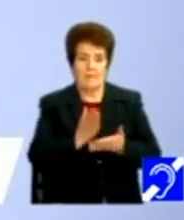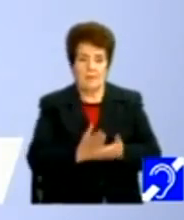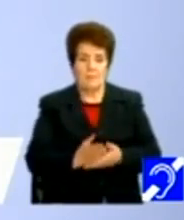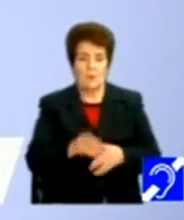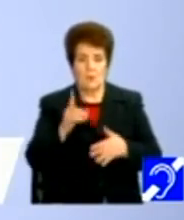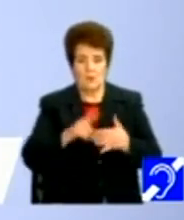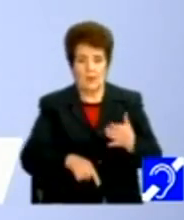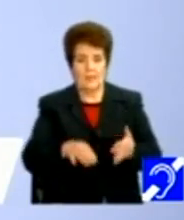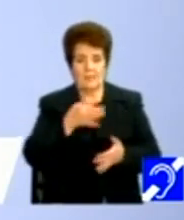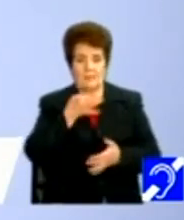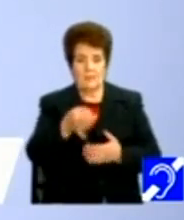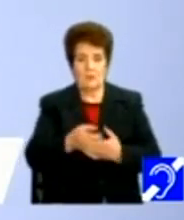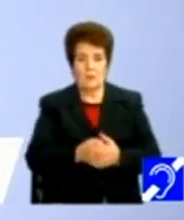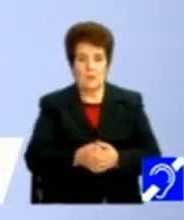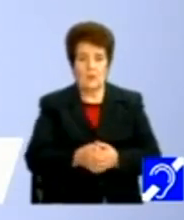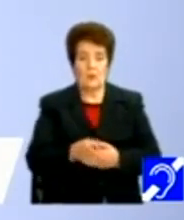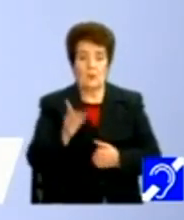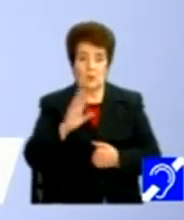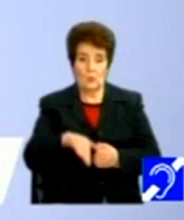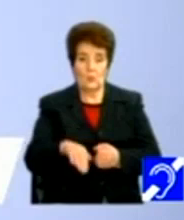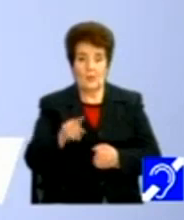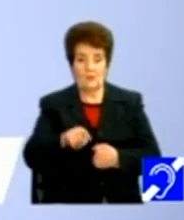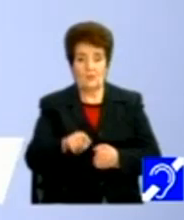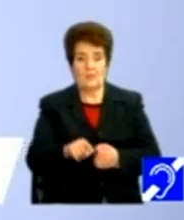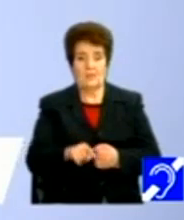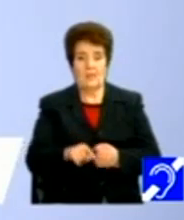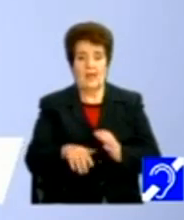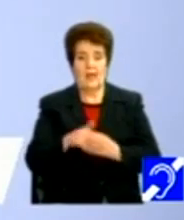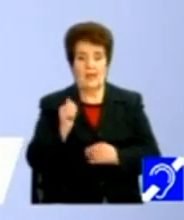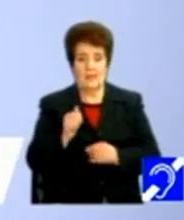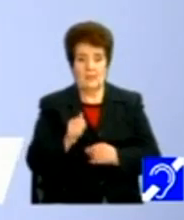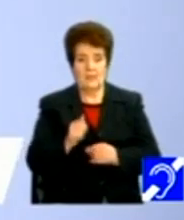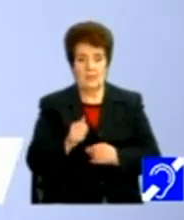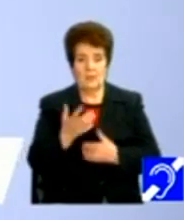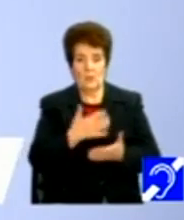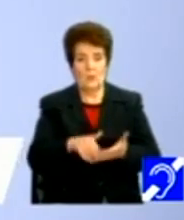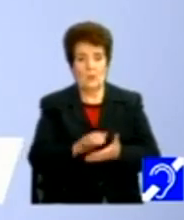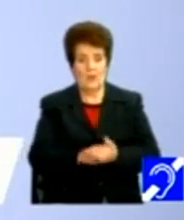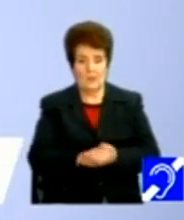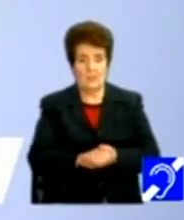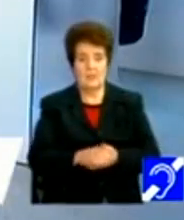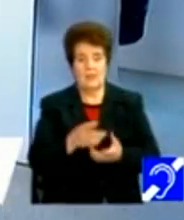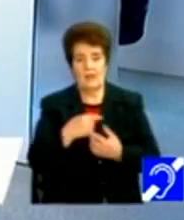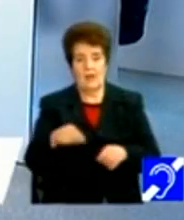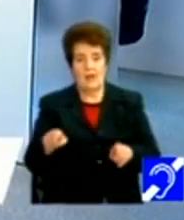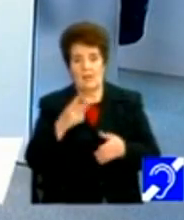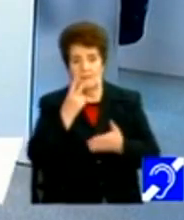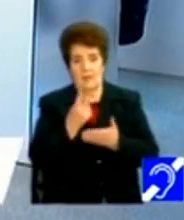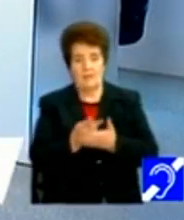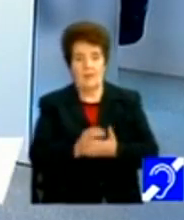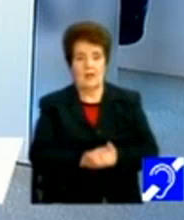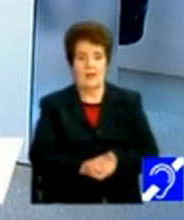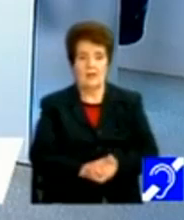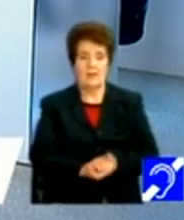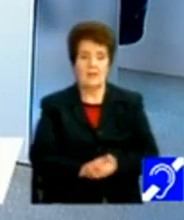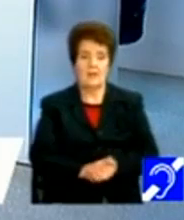siguranță vă spun, după aceste alegeri, unionismul va arăta altfel. Haideți să vedem ce explicație